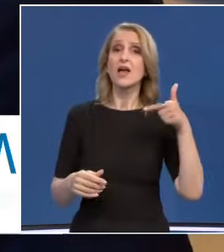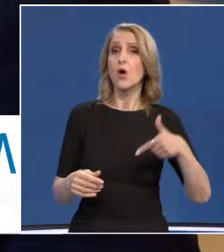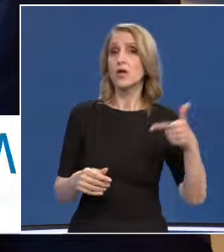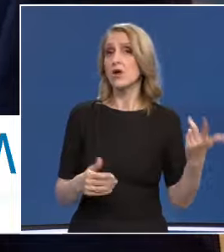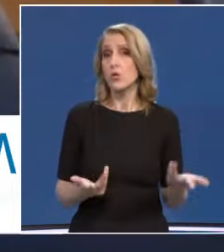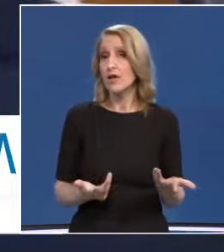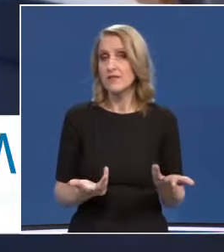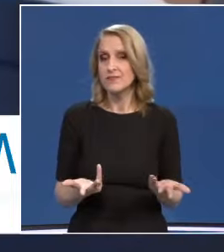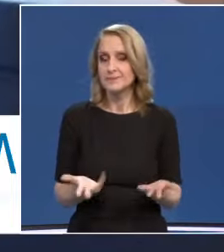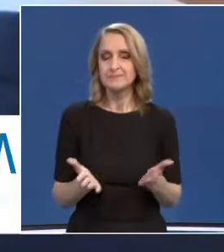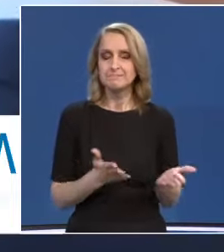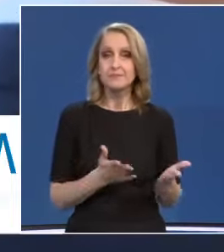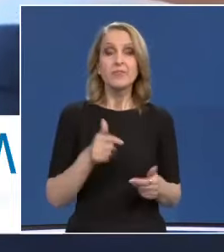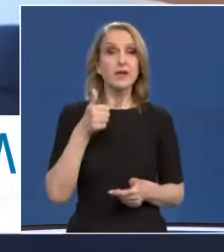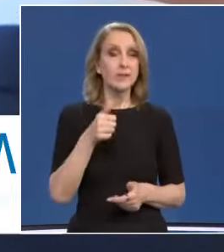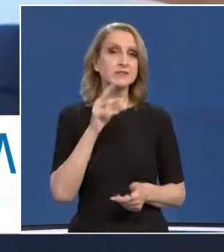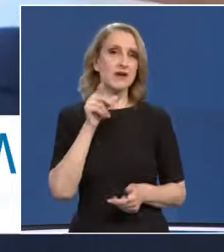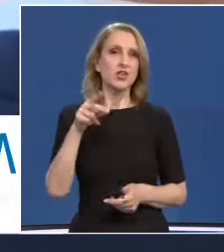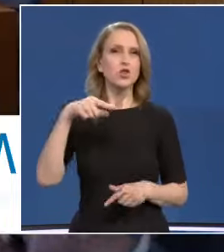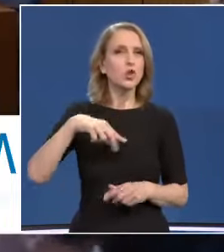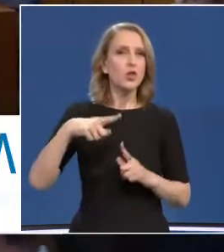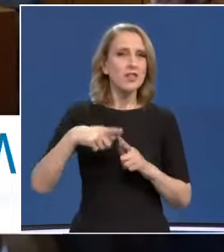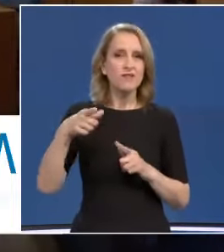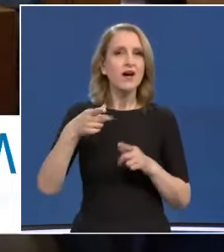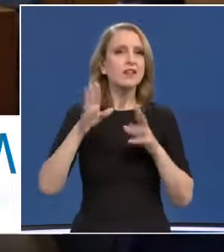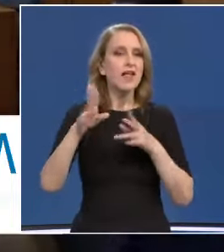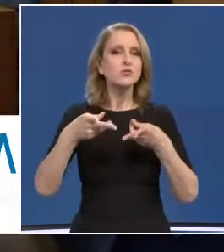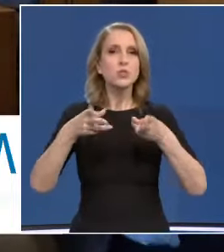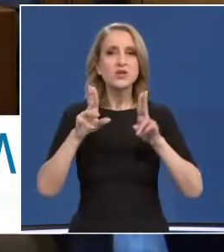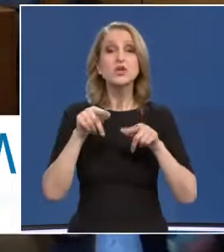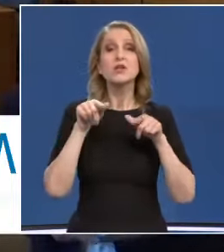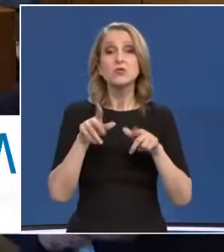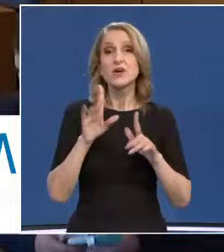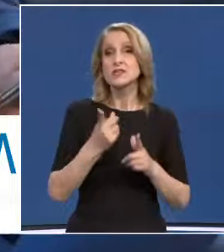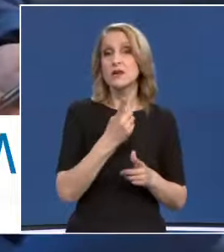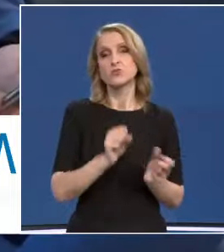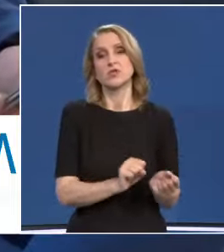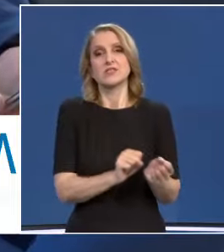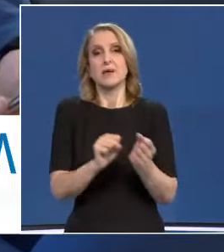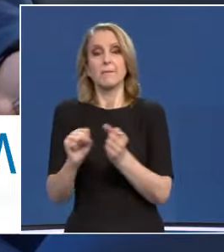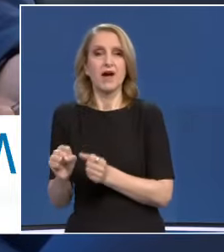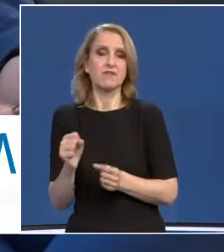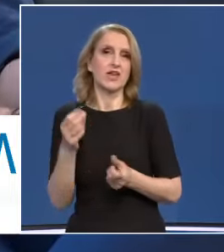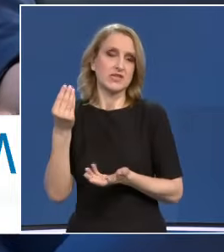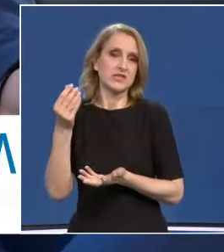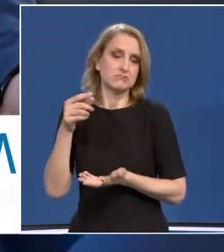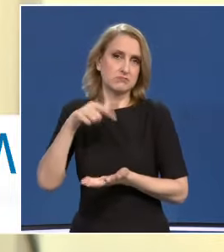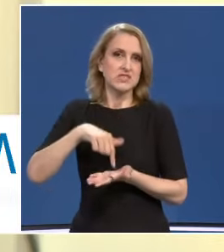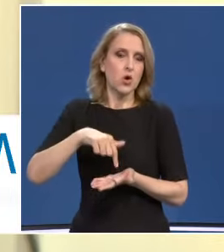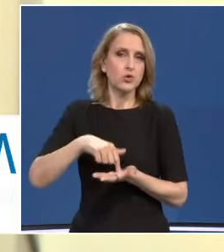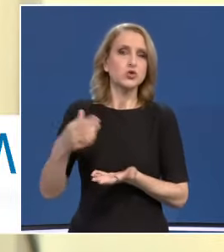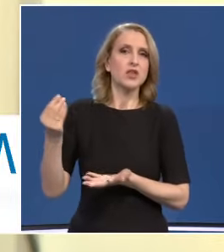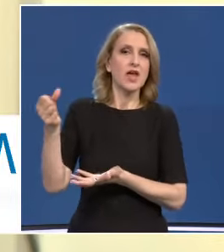Георгиев. Според социалистите, решението на Тодева само ще забави работата в съвета и приемането на столичния бюджет, но няма да промени